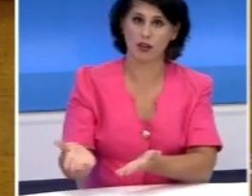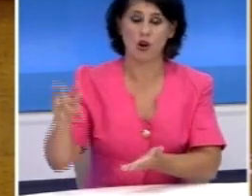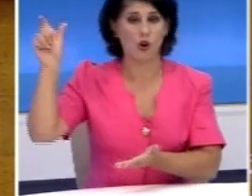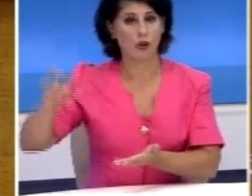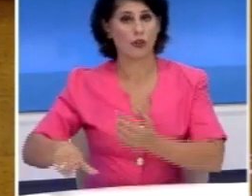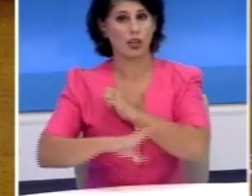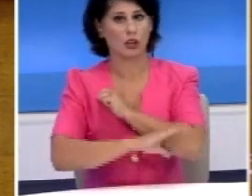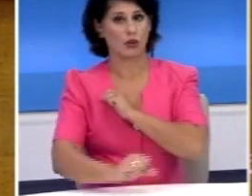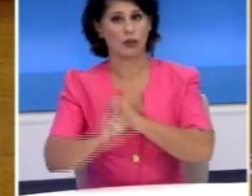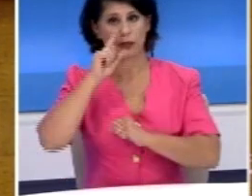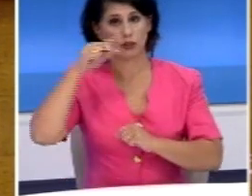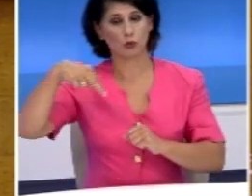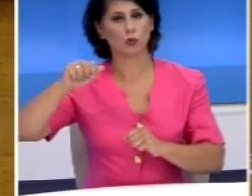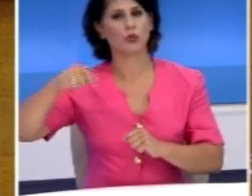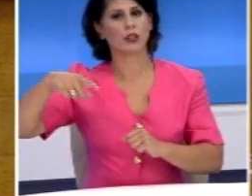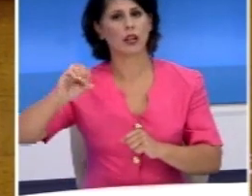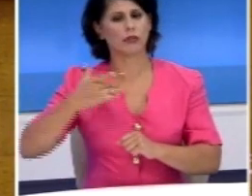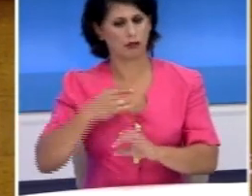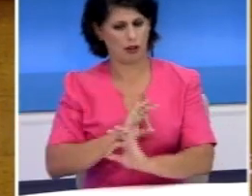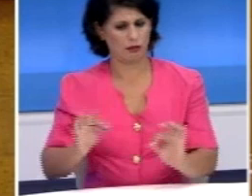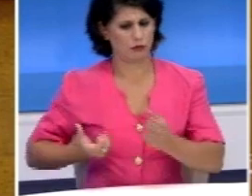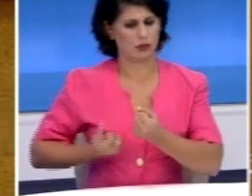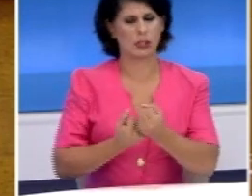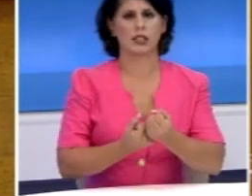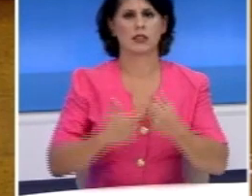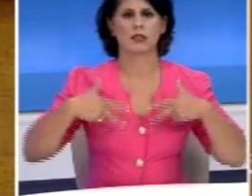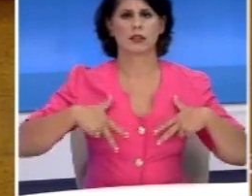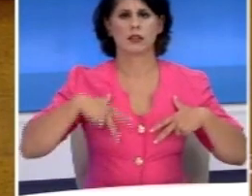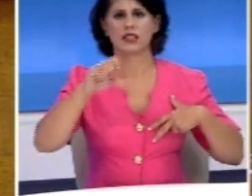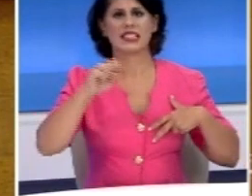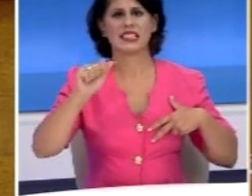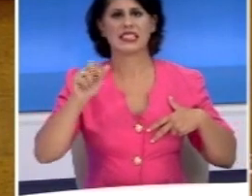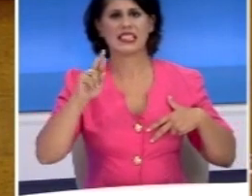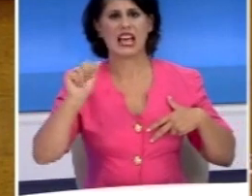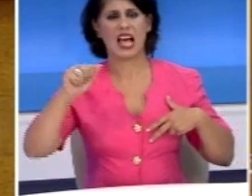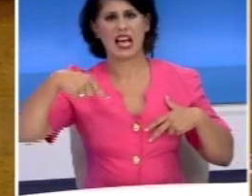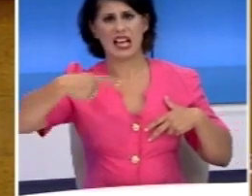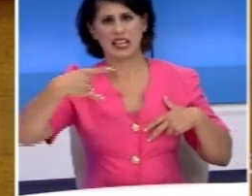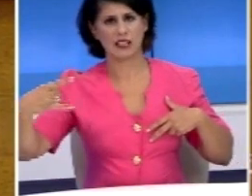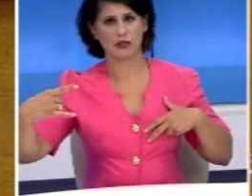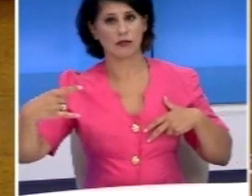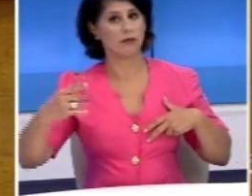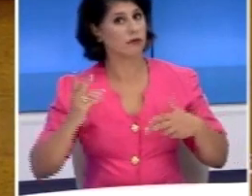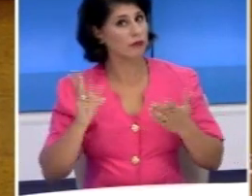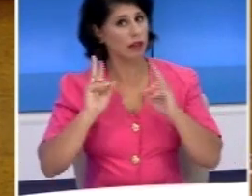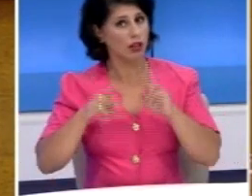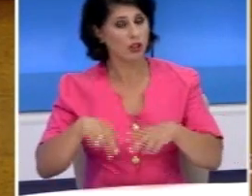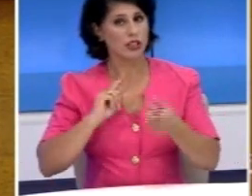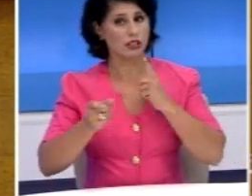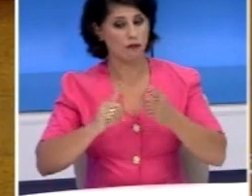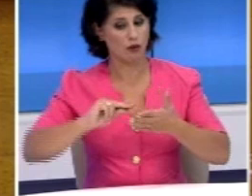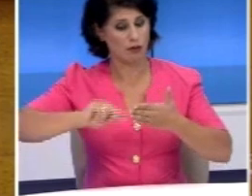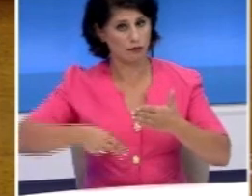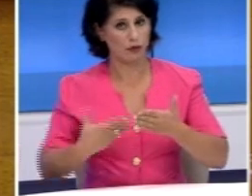ο Γενικός Γραμματέας του ΝΑΤΟ δήλωσε πως το ΝΑΤΟ είναι έτοιμο να στηρίξει την κυβέρνηση Σάραντζ, προφανώς και να αναγνωρίσει τη συμφωνία που έχει